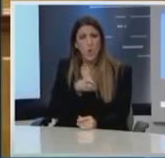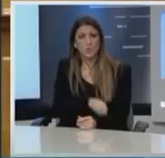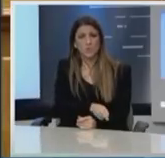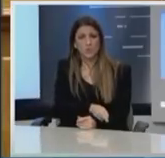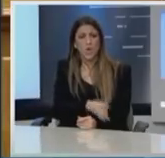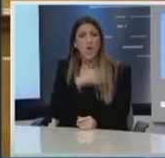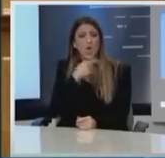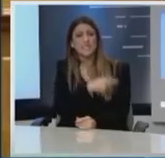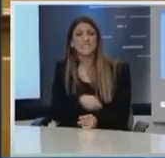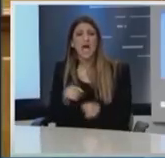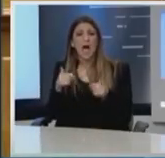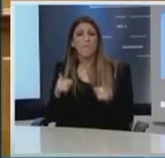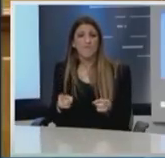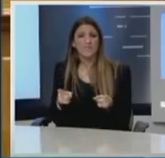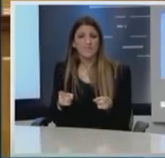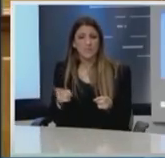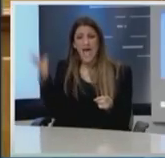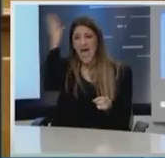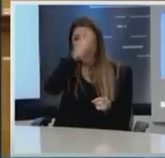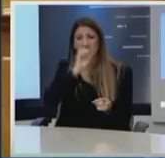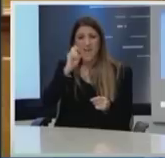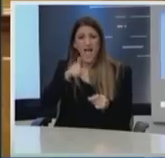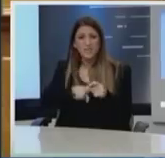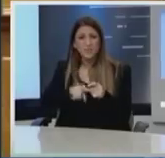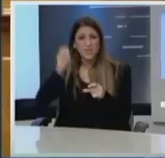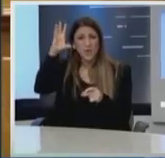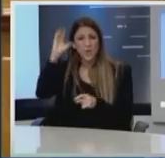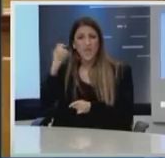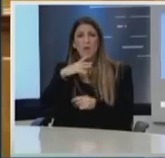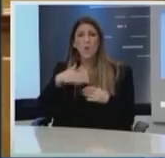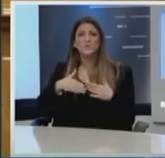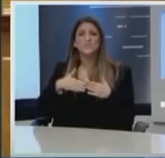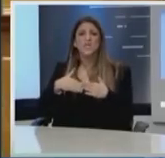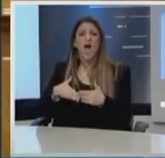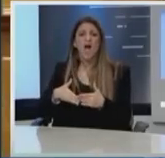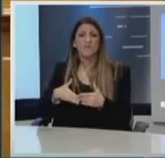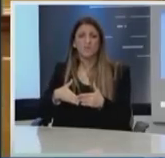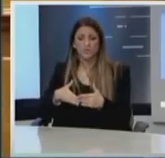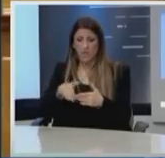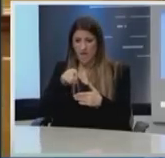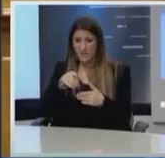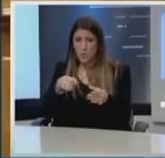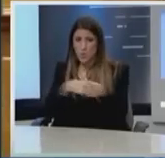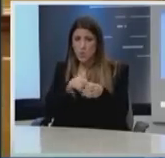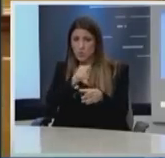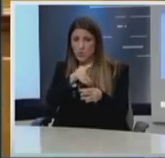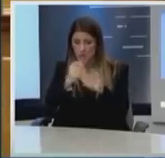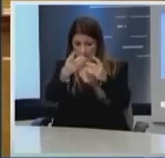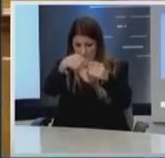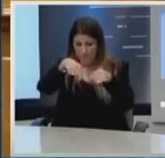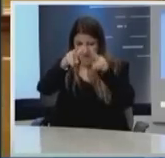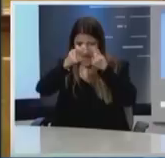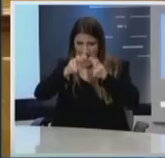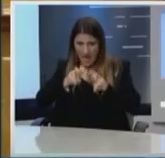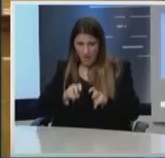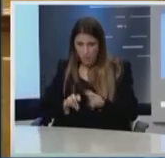ότι θα βγάλετε ότι είχε offshore εταιρεία. Με ένα σκάφος αναψυχής, το οποίο το έλεγξε το ΣΔΟΕ και